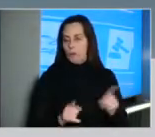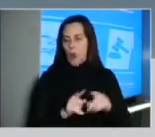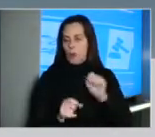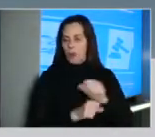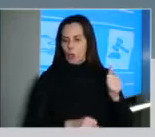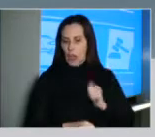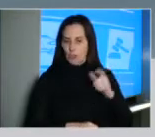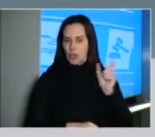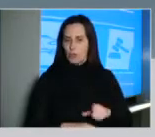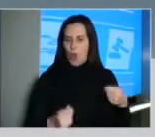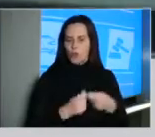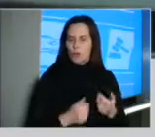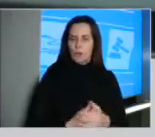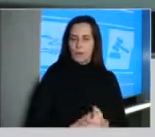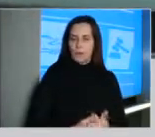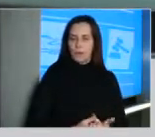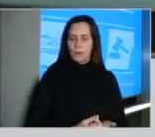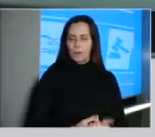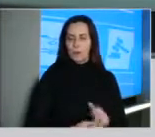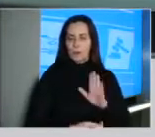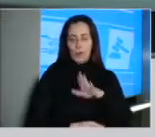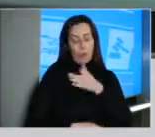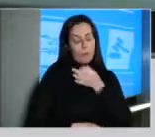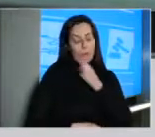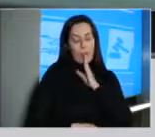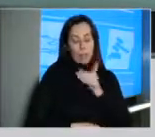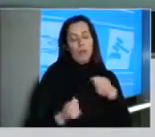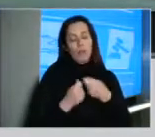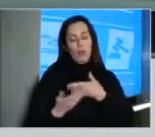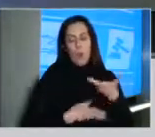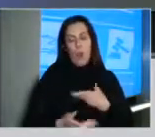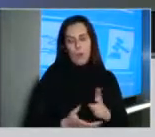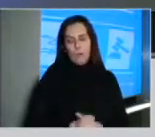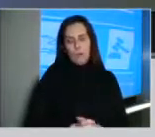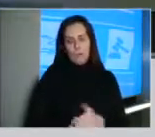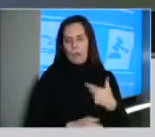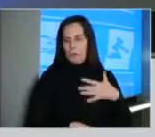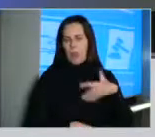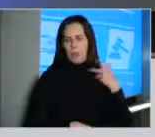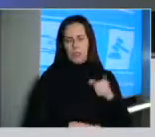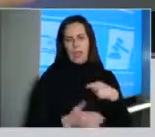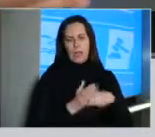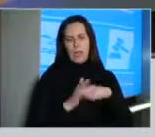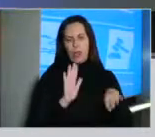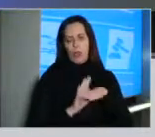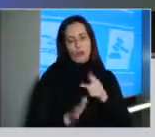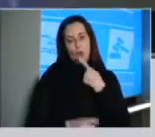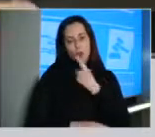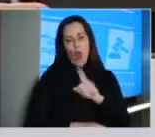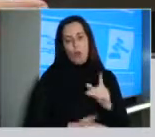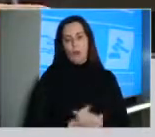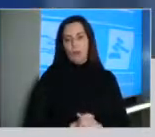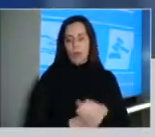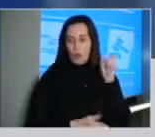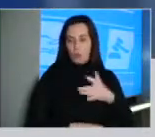וכן הלאה, אנשים שהם לא דווקא מן המערכת. ואז מה אתה עושה שלא משתפים איתו פעולה? גם זו שאלה מאוד מעניינת. הבנתי אותך. טוב, אני מרגיש דווקא הצורך לתקן את החוק, אבל אתה אומר שלא. בכל מקרה, בן